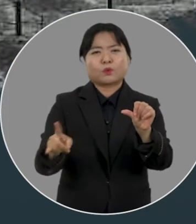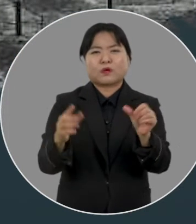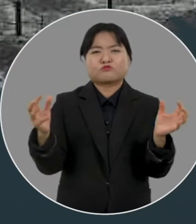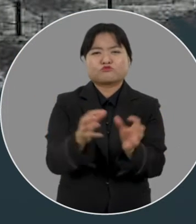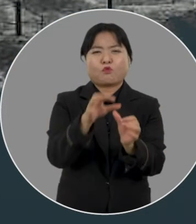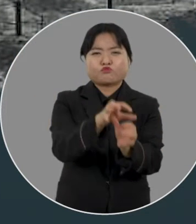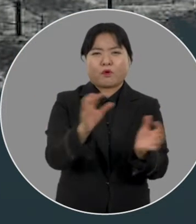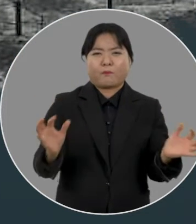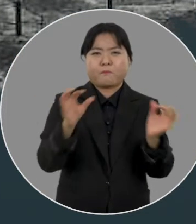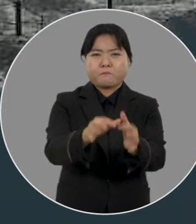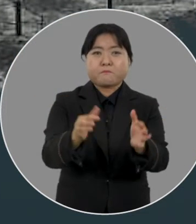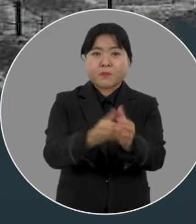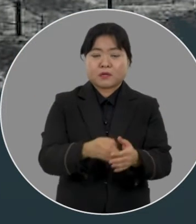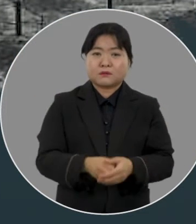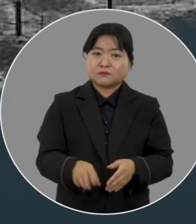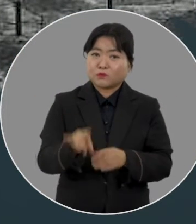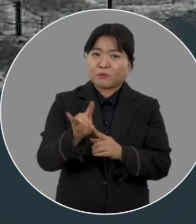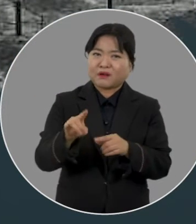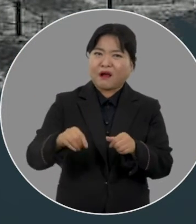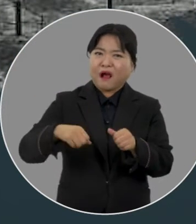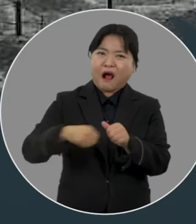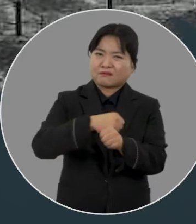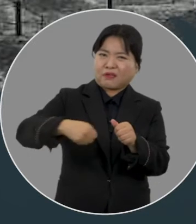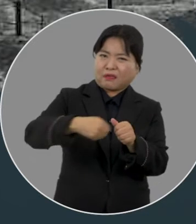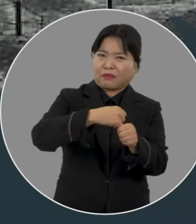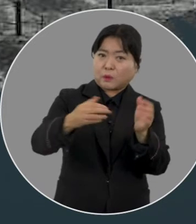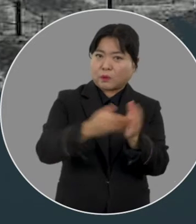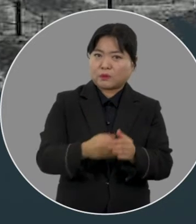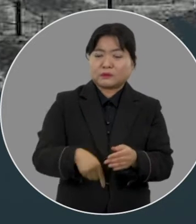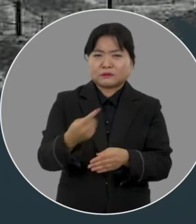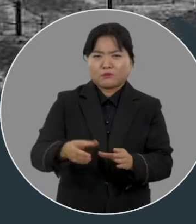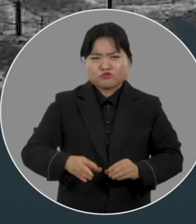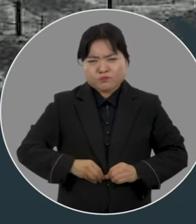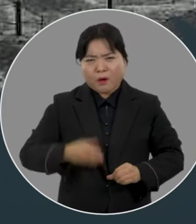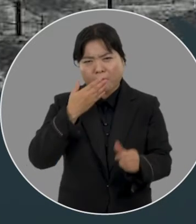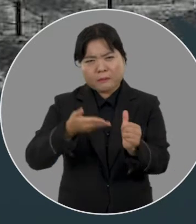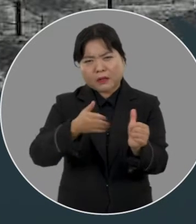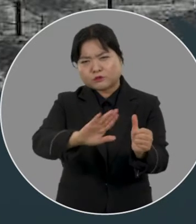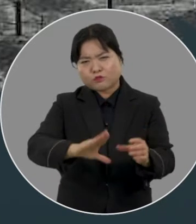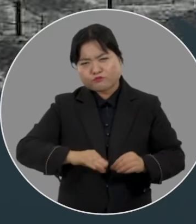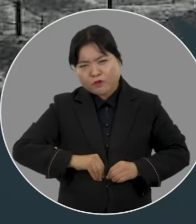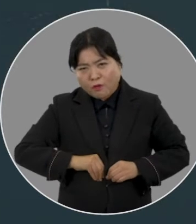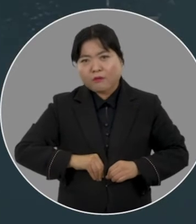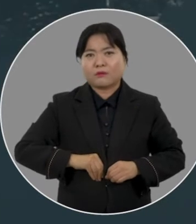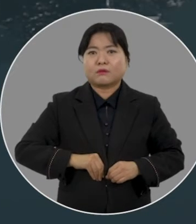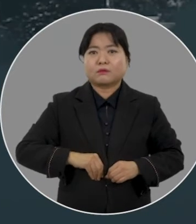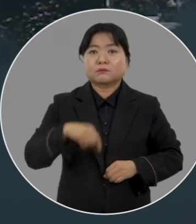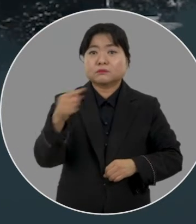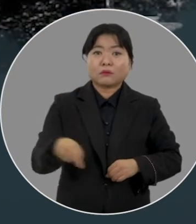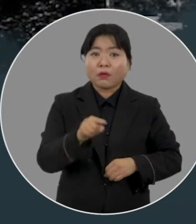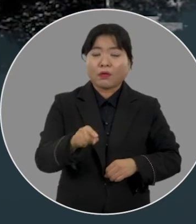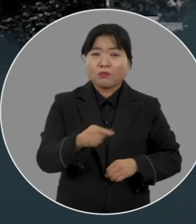수용소에 모았습니다. 그리고 처음에는 학대했고요. 그 다음에는 굶겼고요. 그게